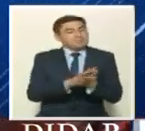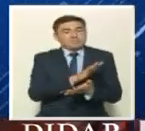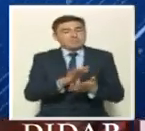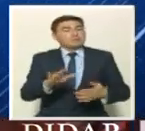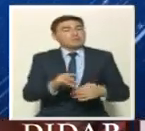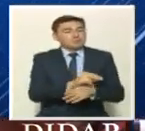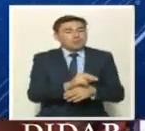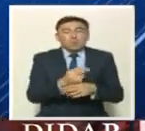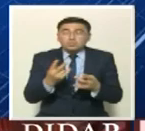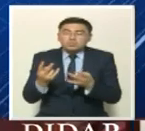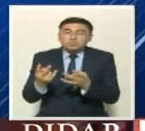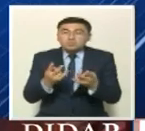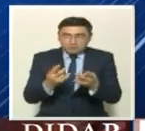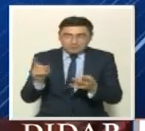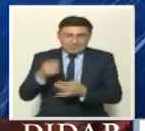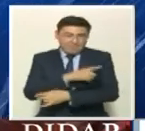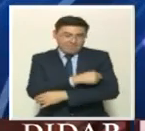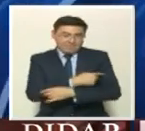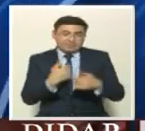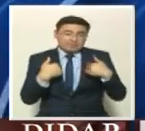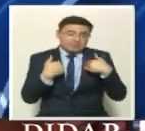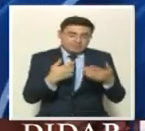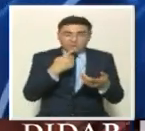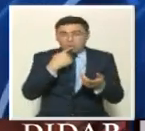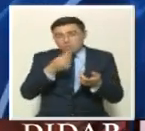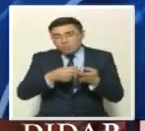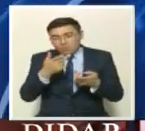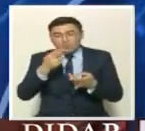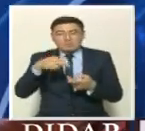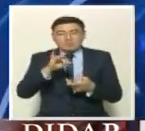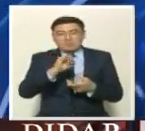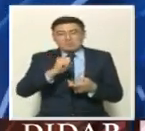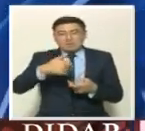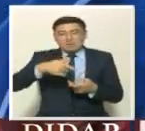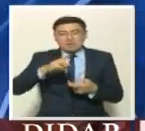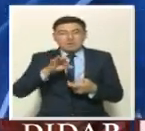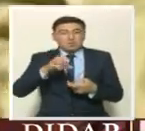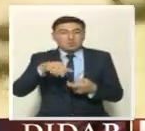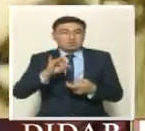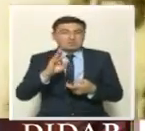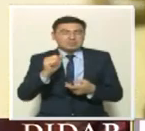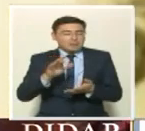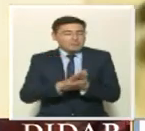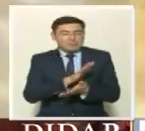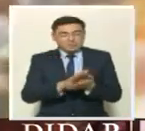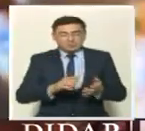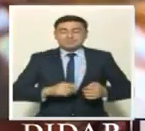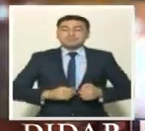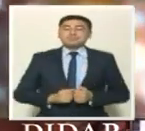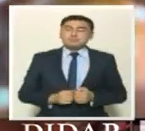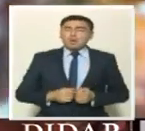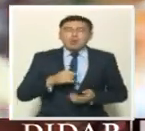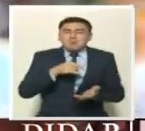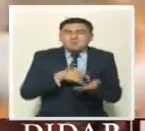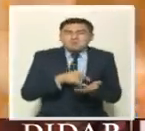қатар қажетті дәрігерлерден кеңес алып, қан талдаулары мен диагностикалық тексерістен өте алады. Семіздіктің өсуіне тағы бір